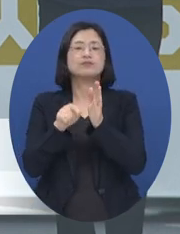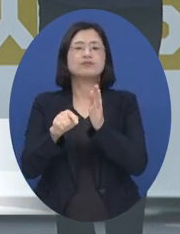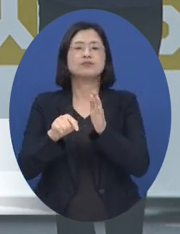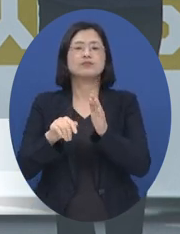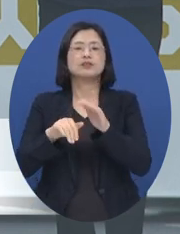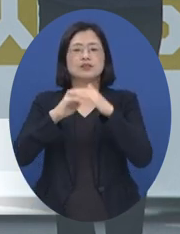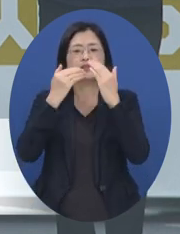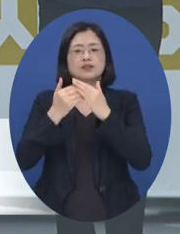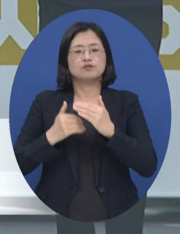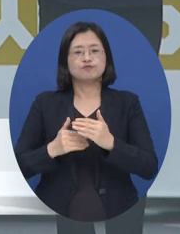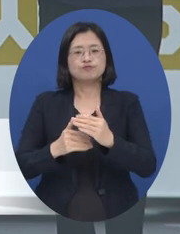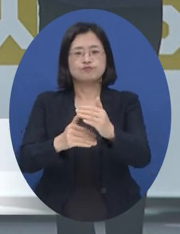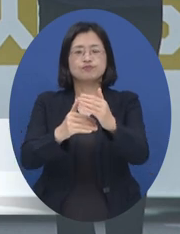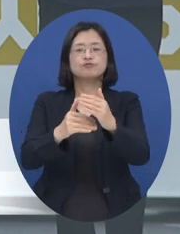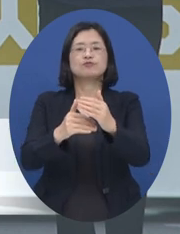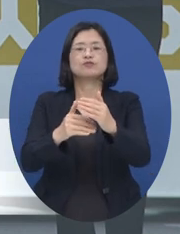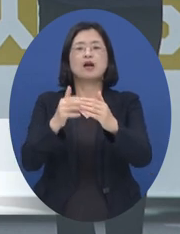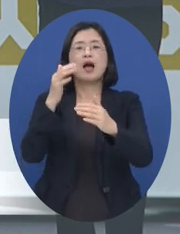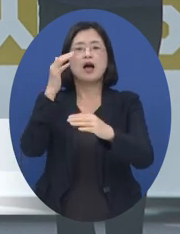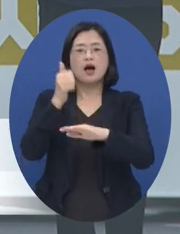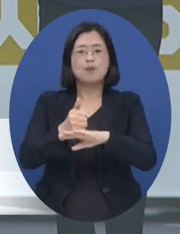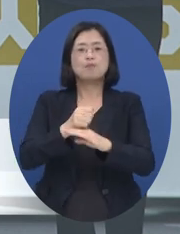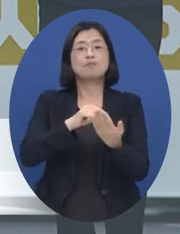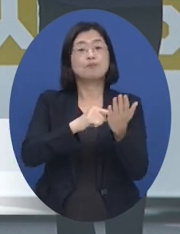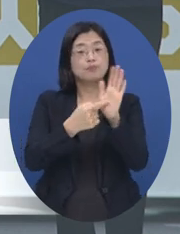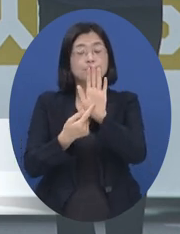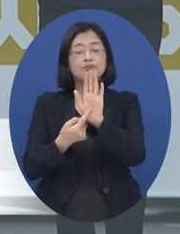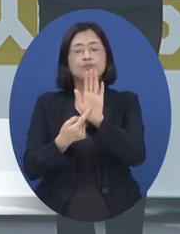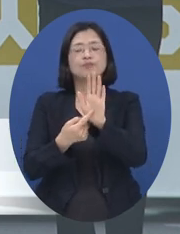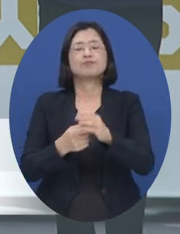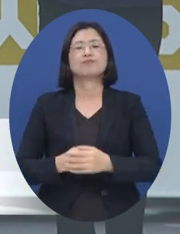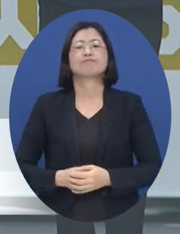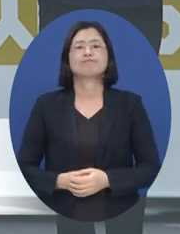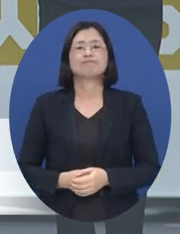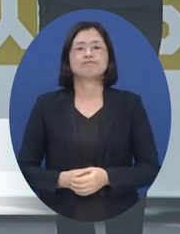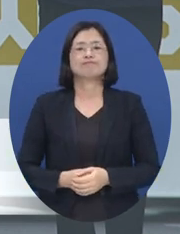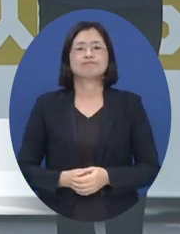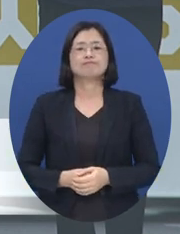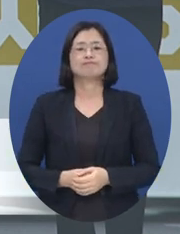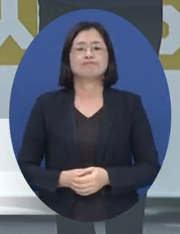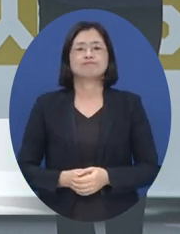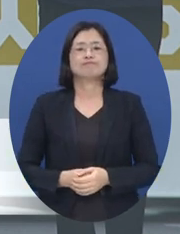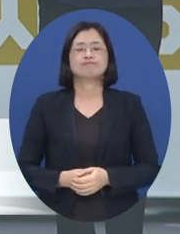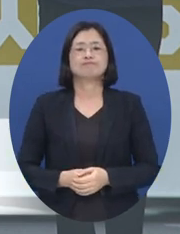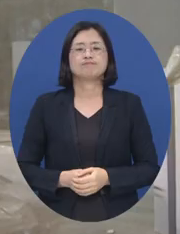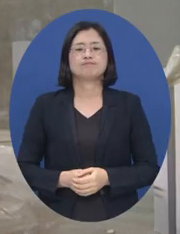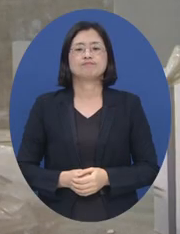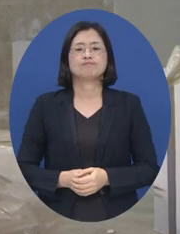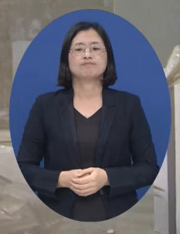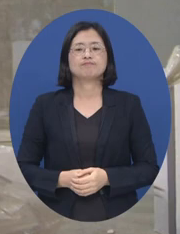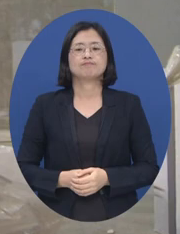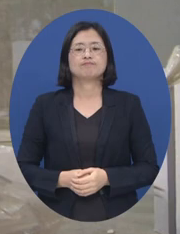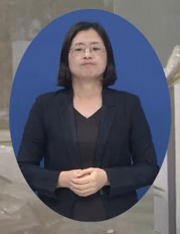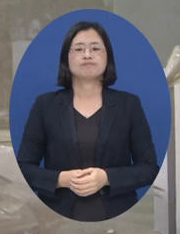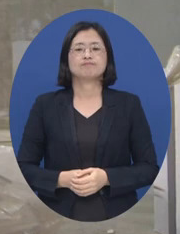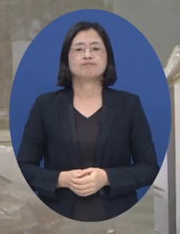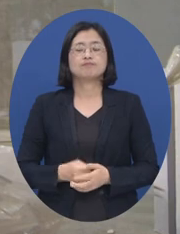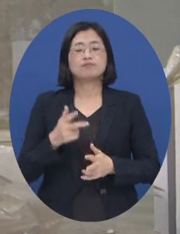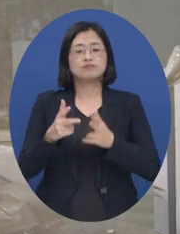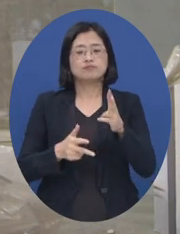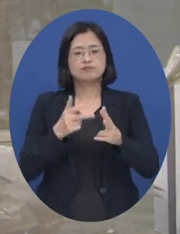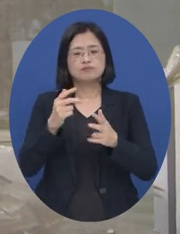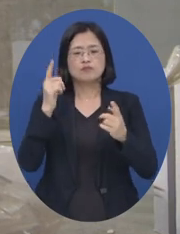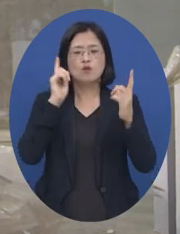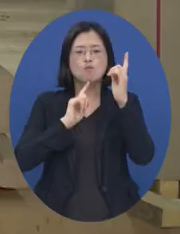추진 성과를 공유하고 앞으로 계획을 발표했는데요 김태희 기자의 보도입니다 산 없자 이를